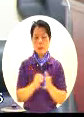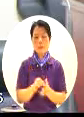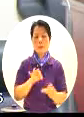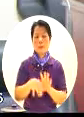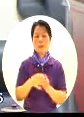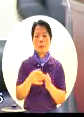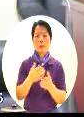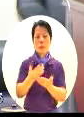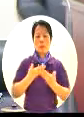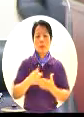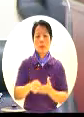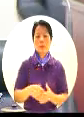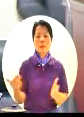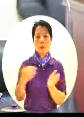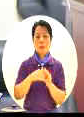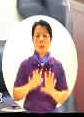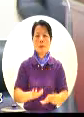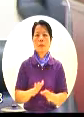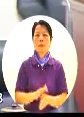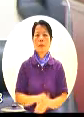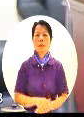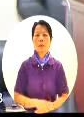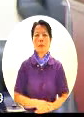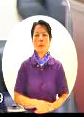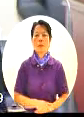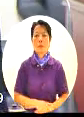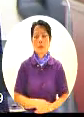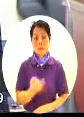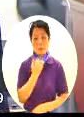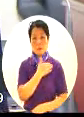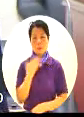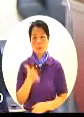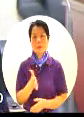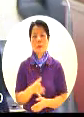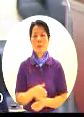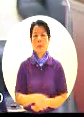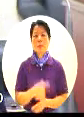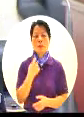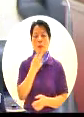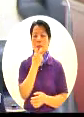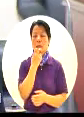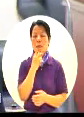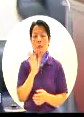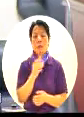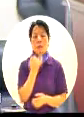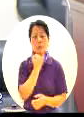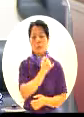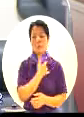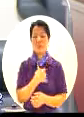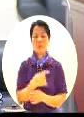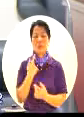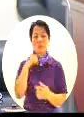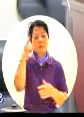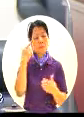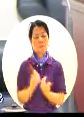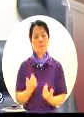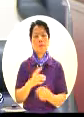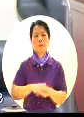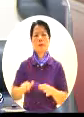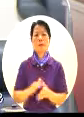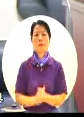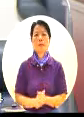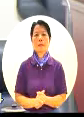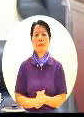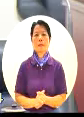吼，谁讲诶？到目前为止，敢有可能？我相信中央也无可能会准啊。所以，与其，